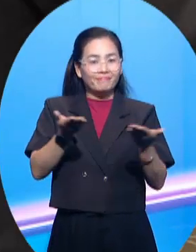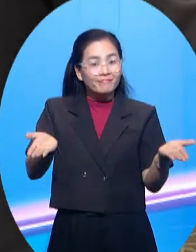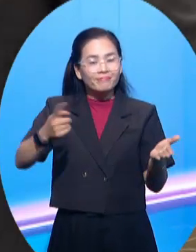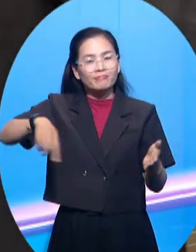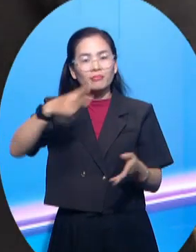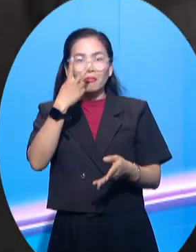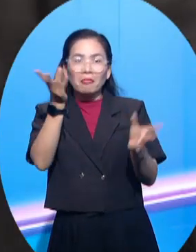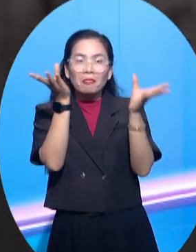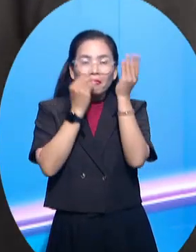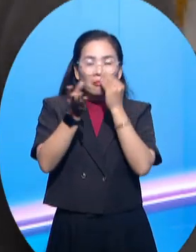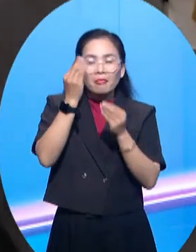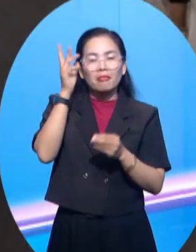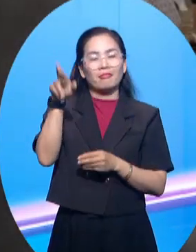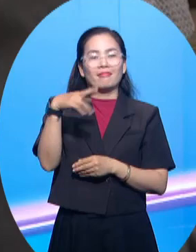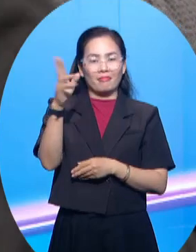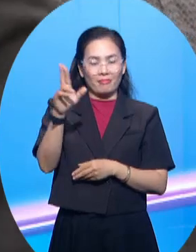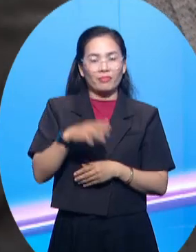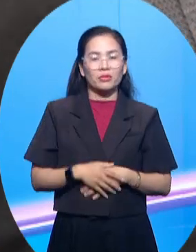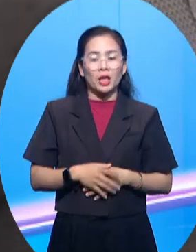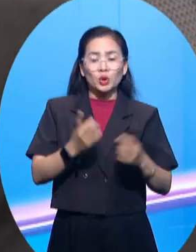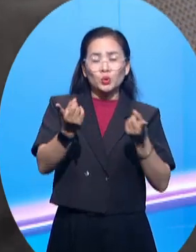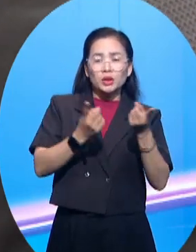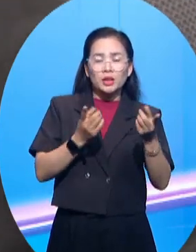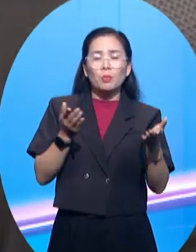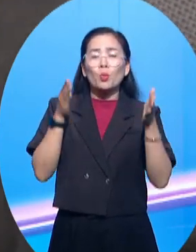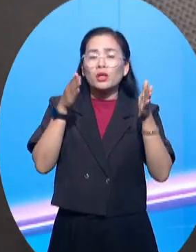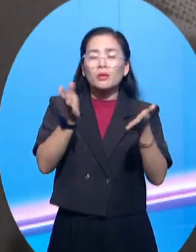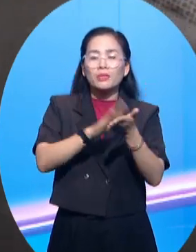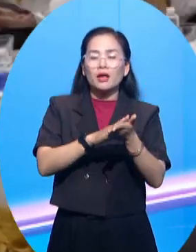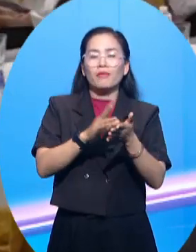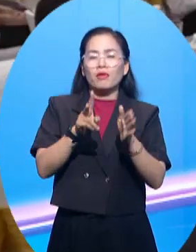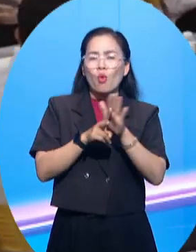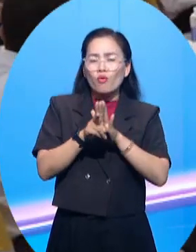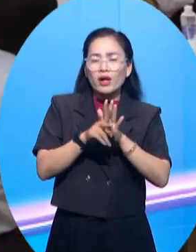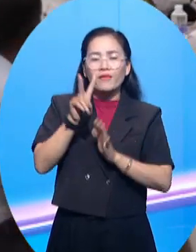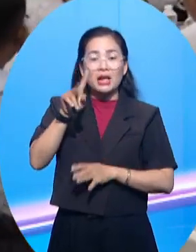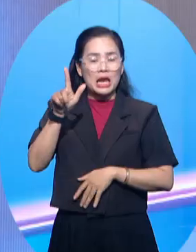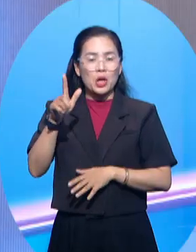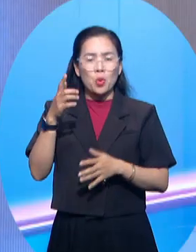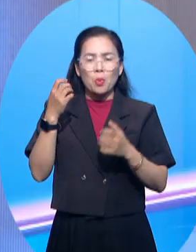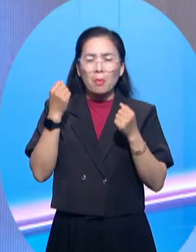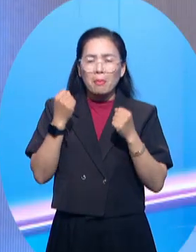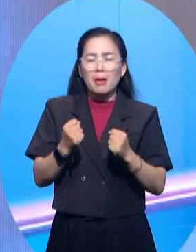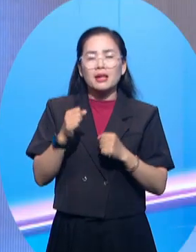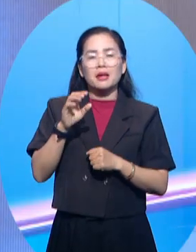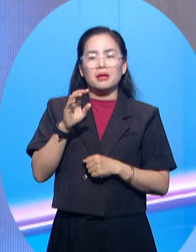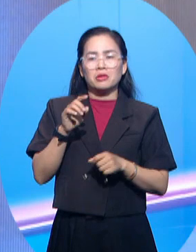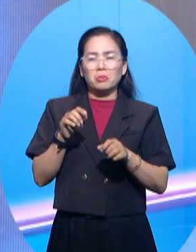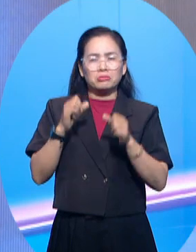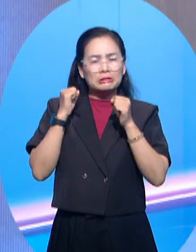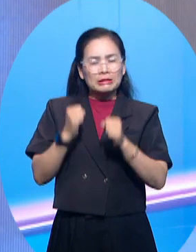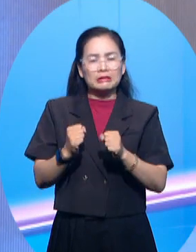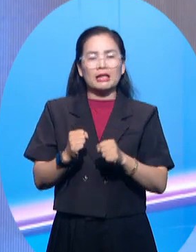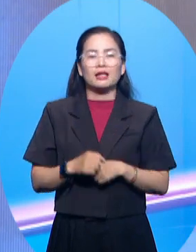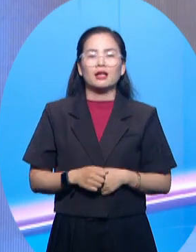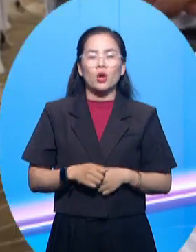hiện đại một cách hiệu quả. Bên cạnh đó, các doanh nghiệp cũng quan tâm đến những vật liệu bền, an toàn với nguồn nước và hệ sinh thái để ổn định sản xuất, cũng